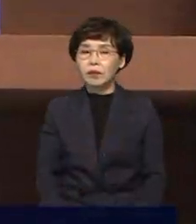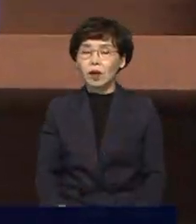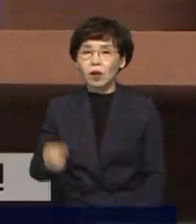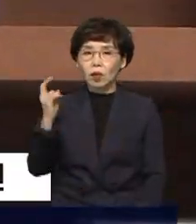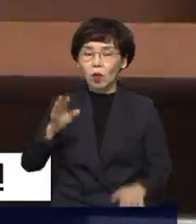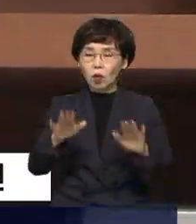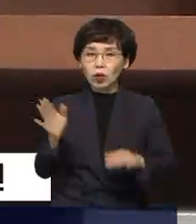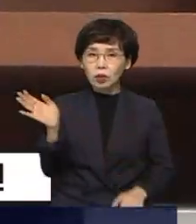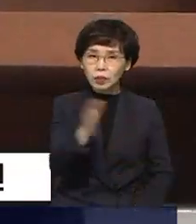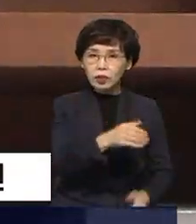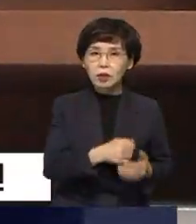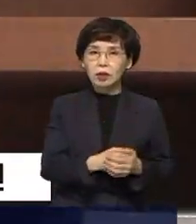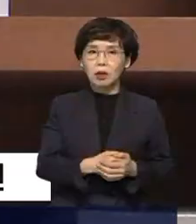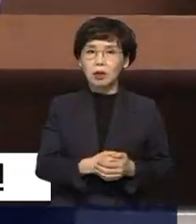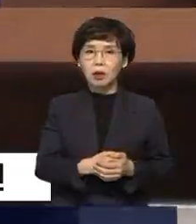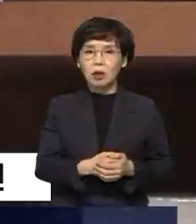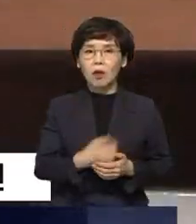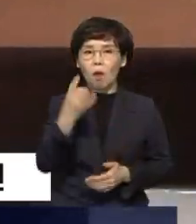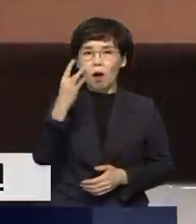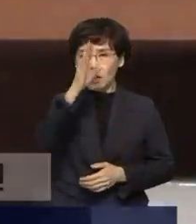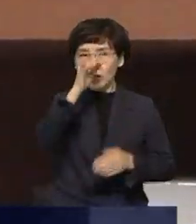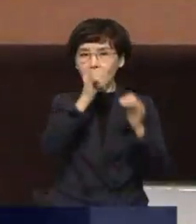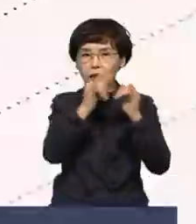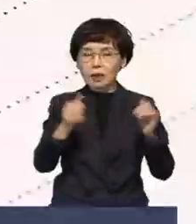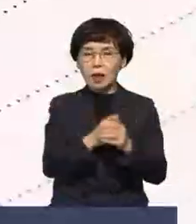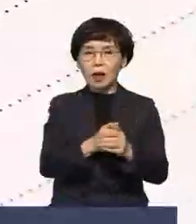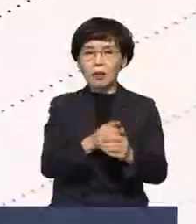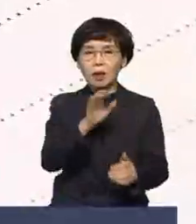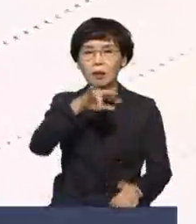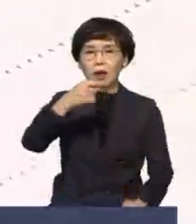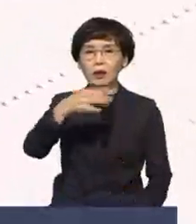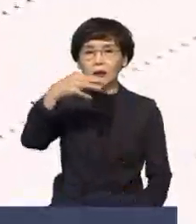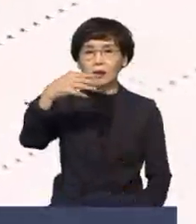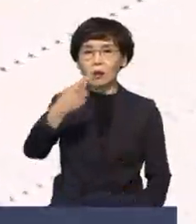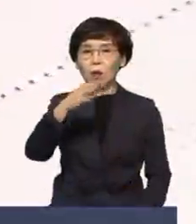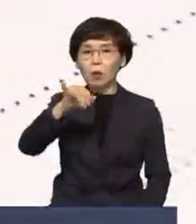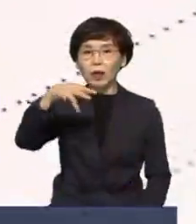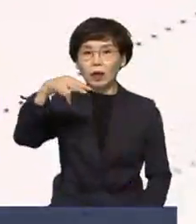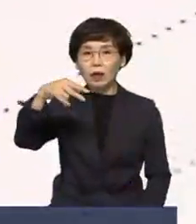한편 오늘부터는 기저질환자의 경우 팍스로비드는 12세 이상,